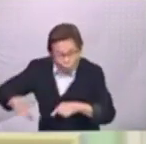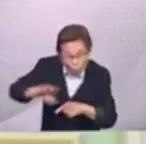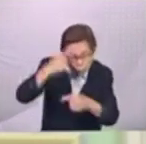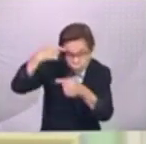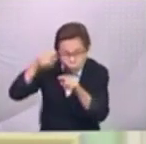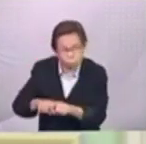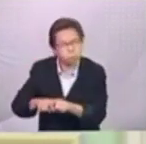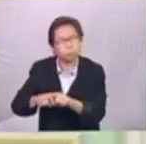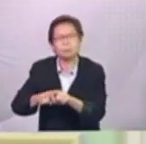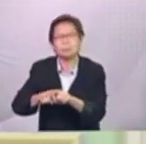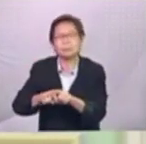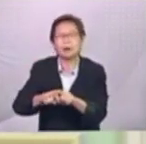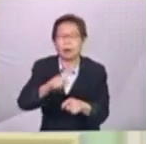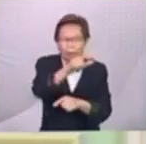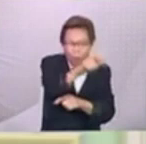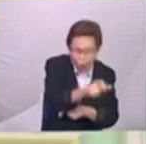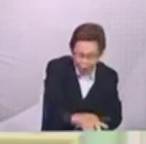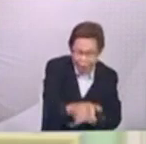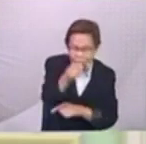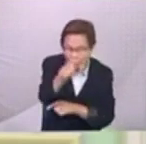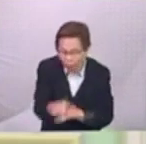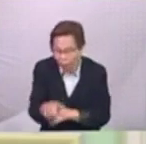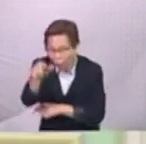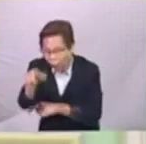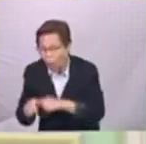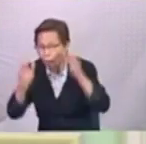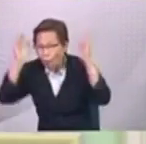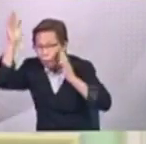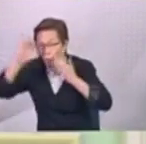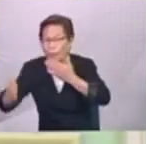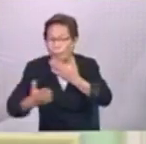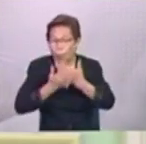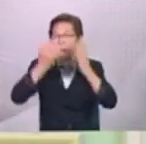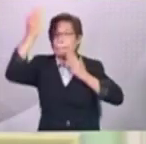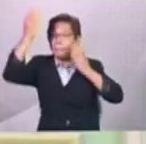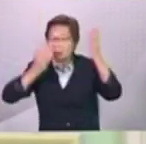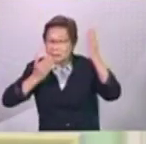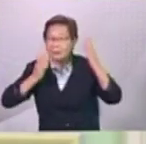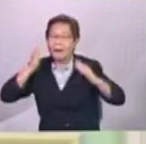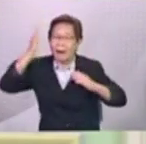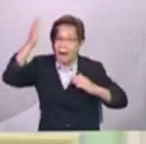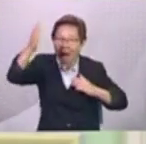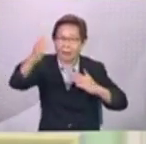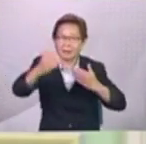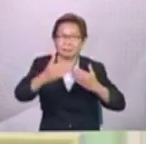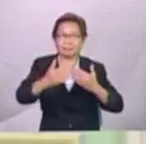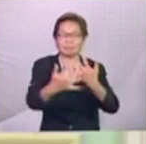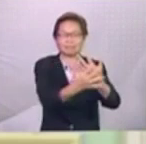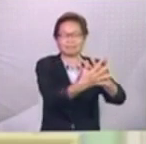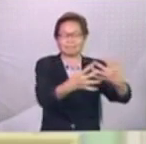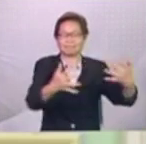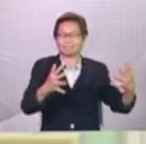bahawa setiap rakyat kita yang pulang dari luar negara akan